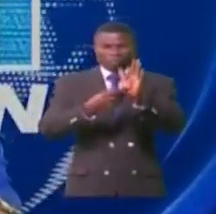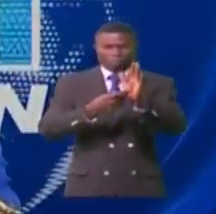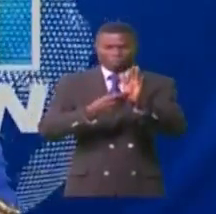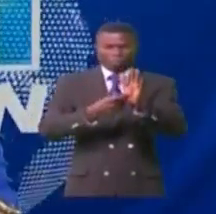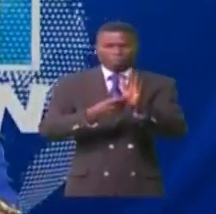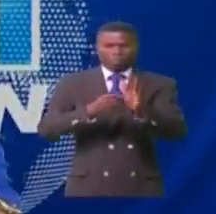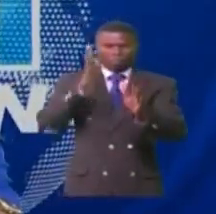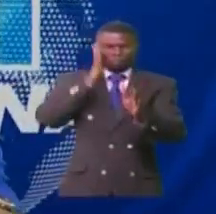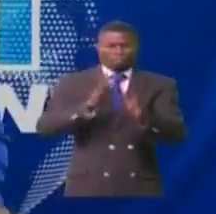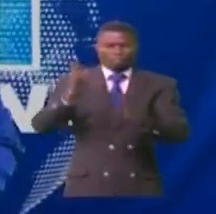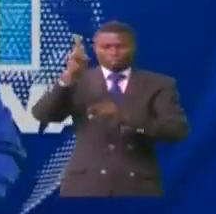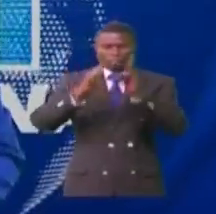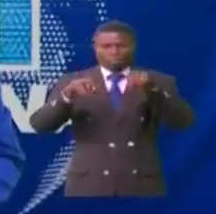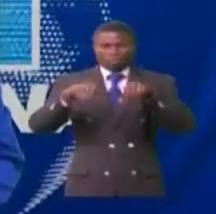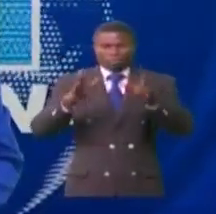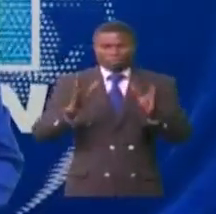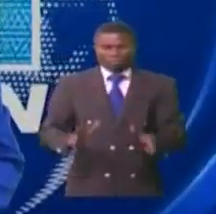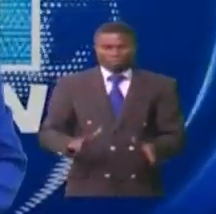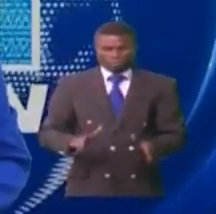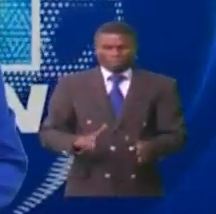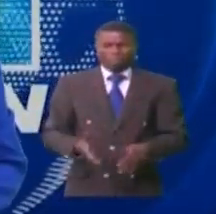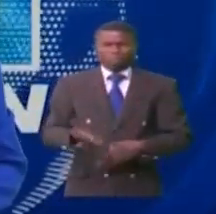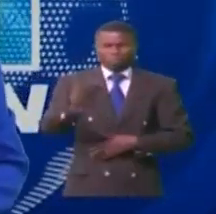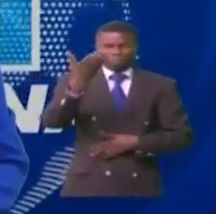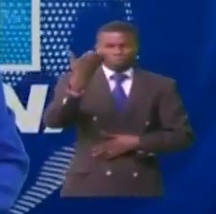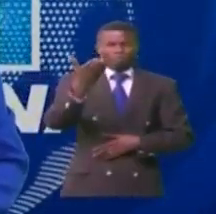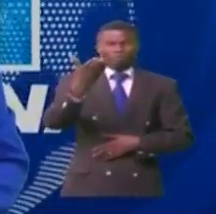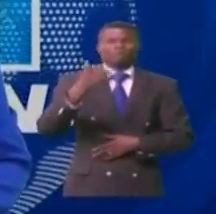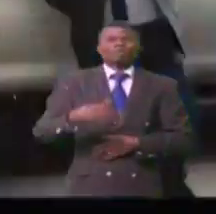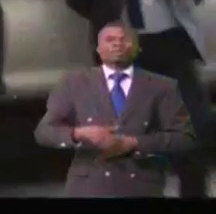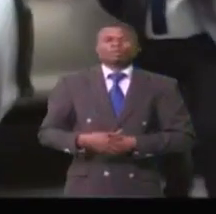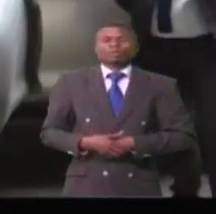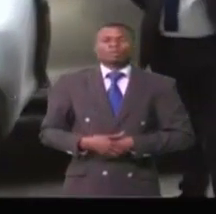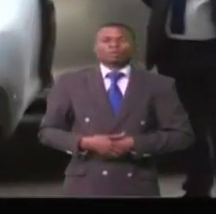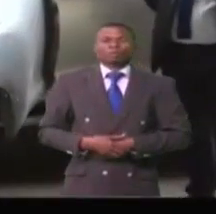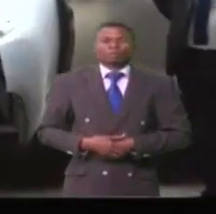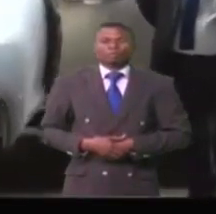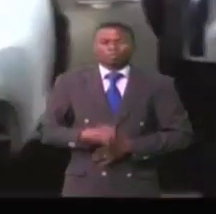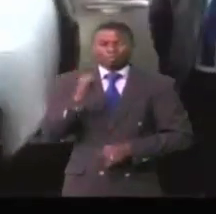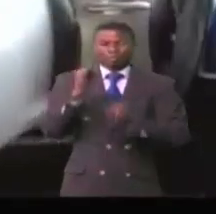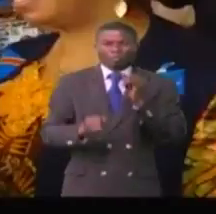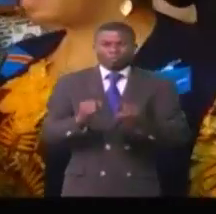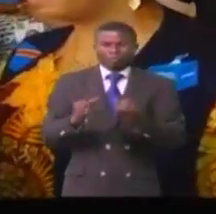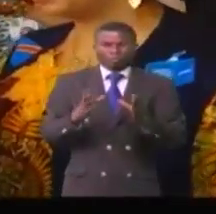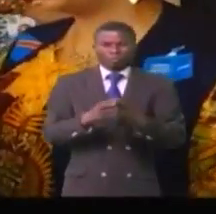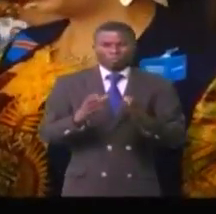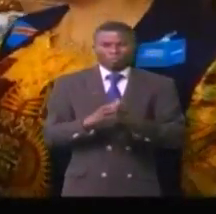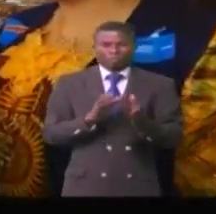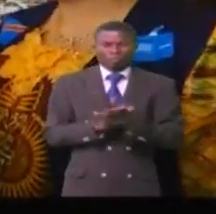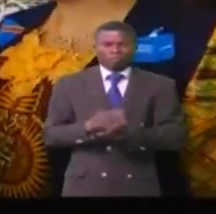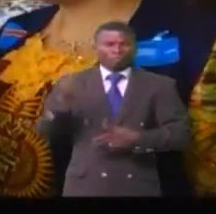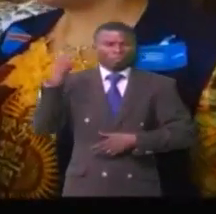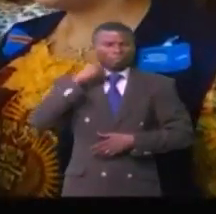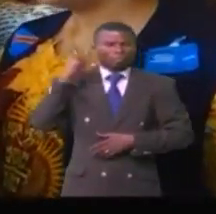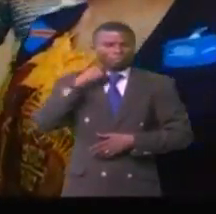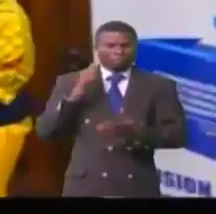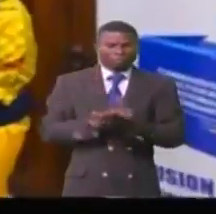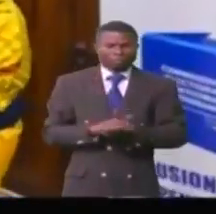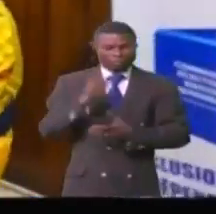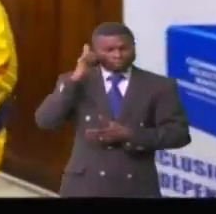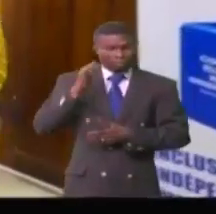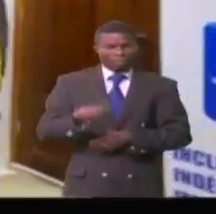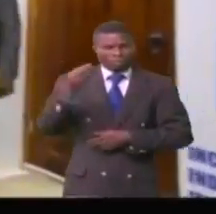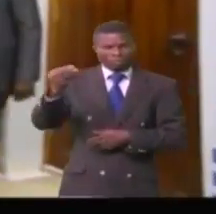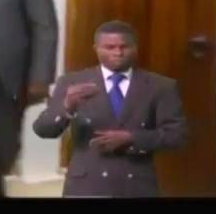l'expression du peuple congolais. Teti Samba, Jiresto Fundje. C'est avec fracas. Le docteur Denis Mukwege a